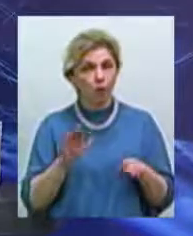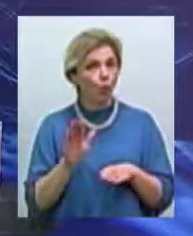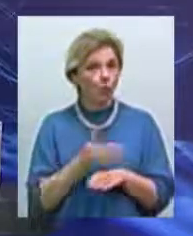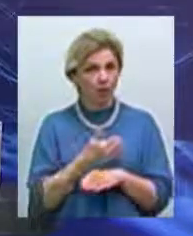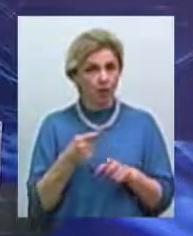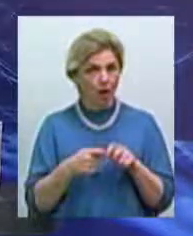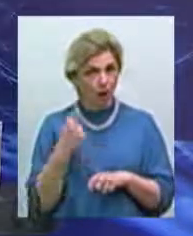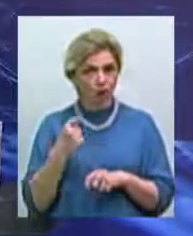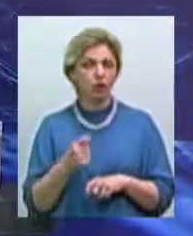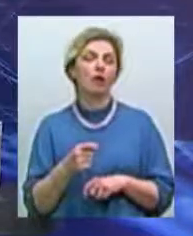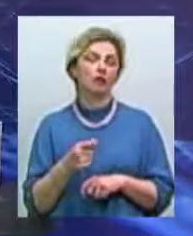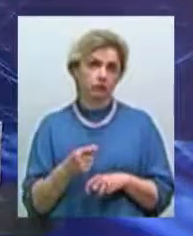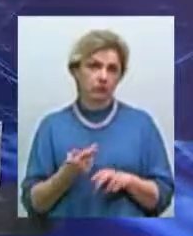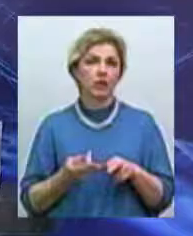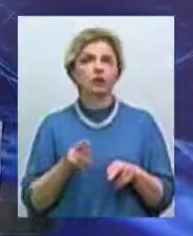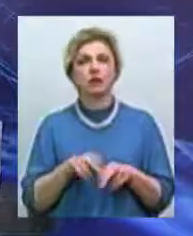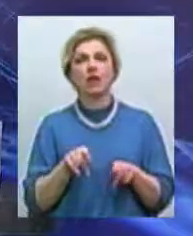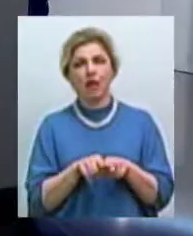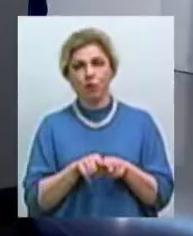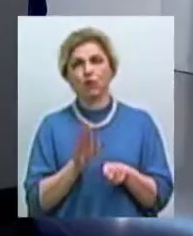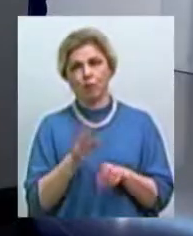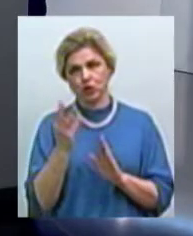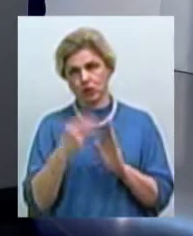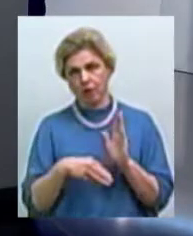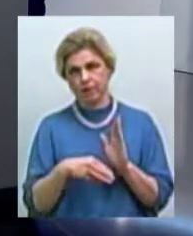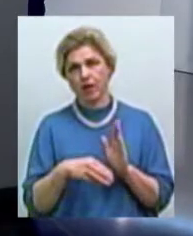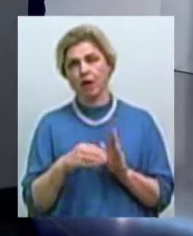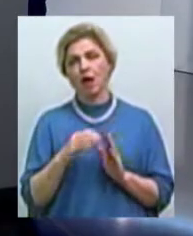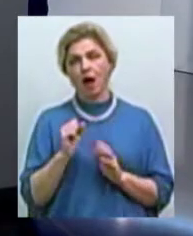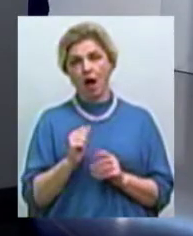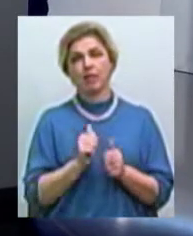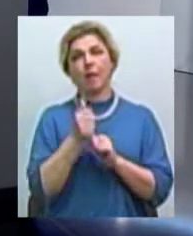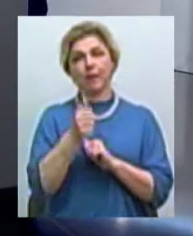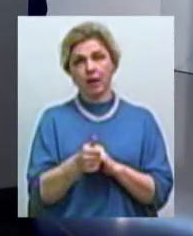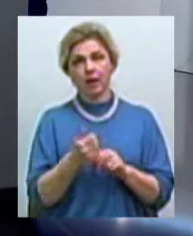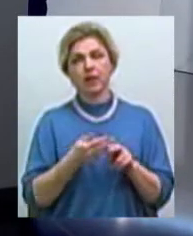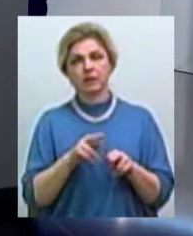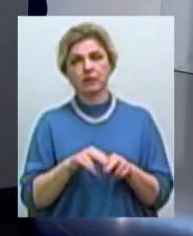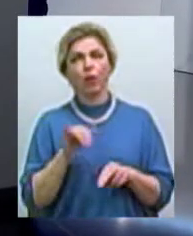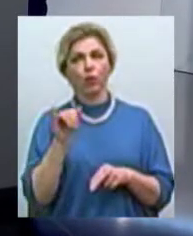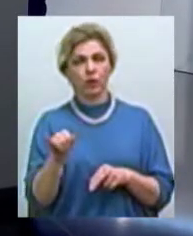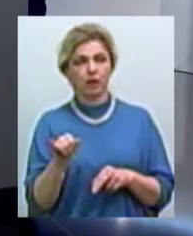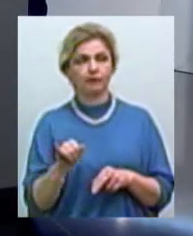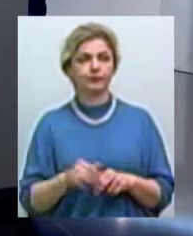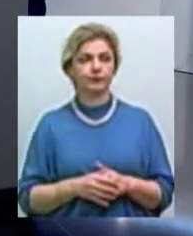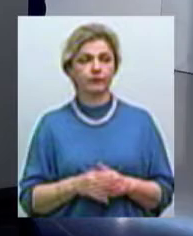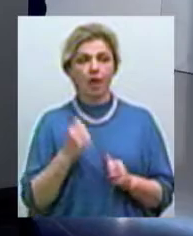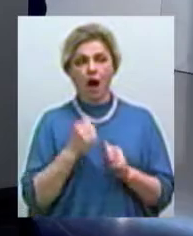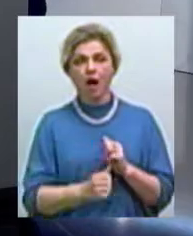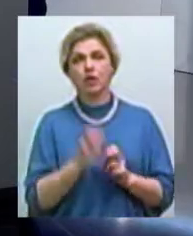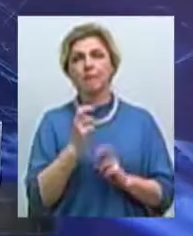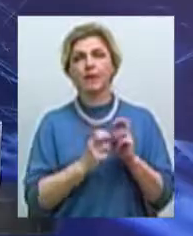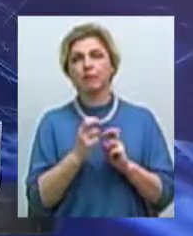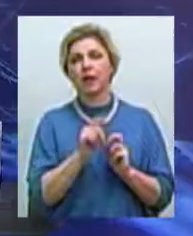порушення, це також потім буде штрафна санкція. А сам наперед, це йдуть у них, ми на кожне підприємство